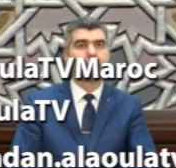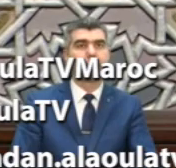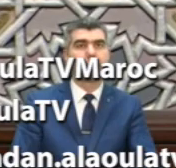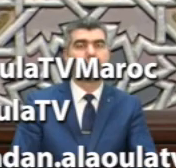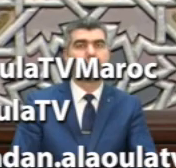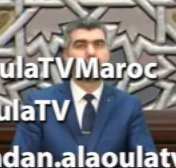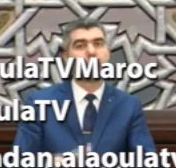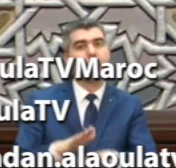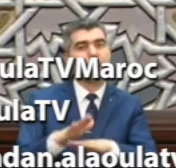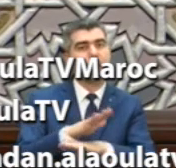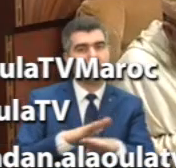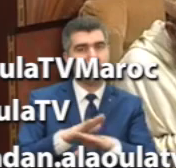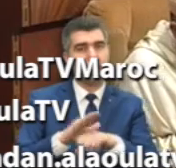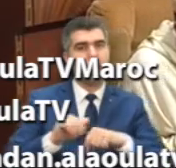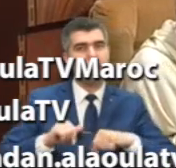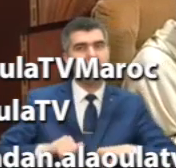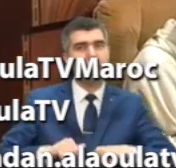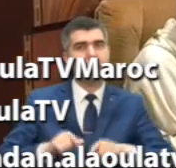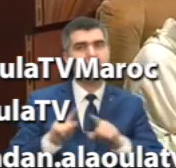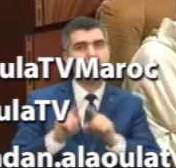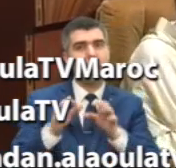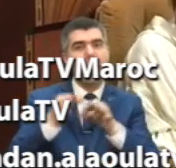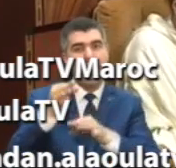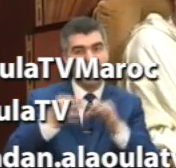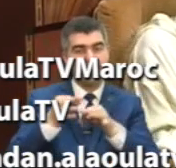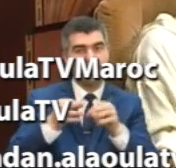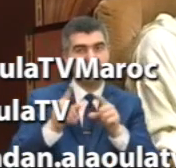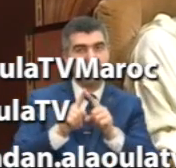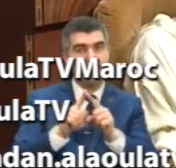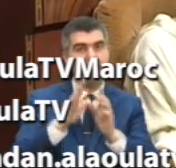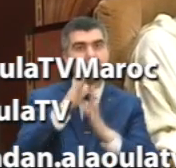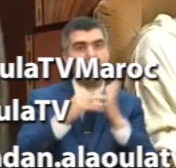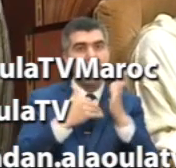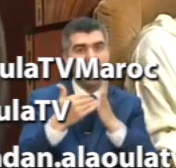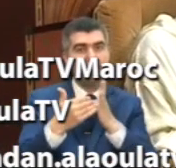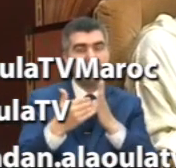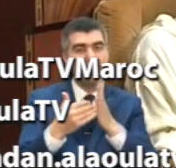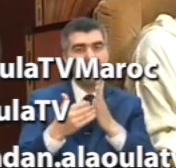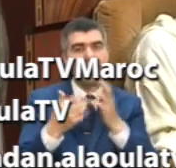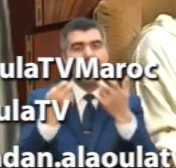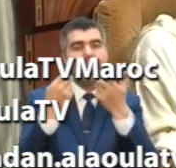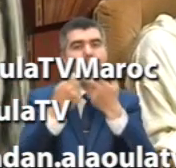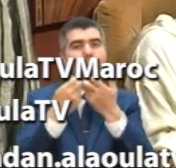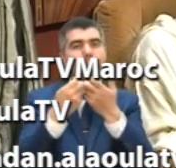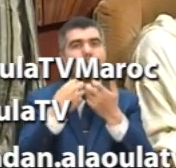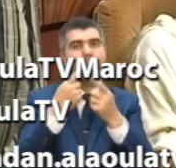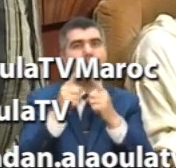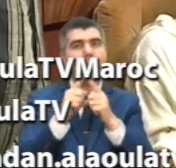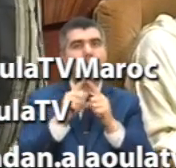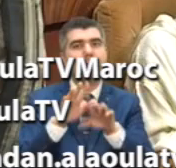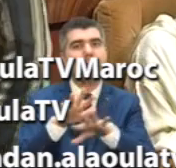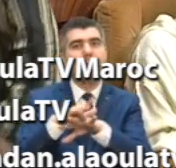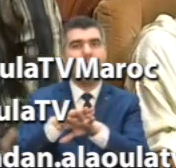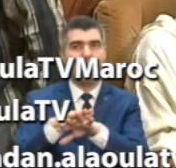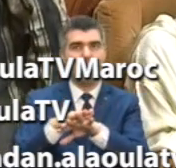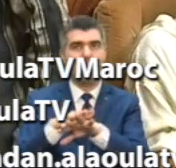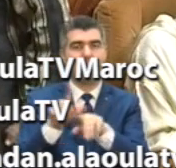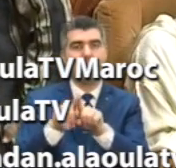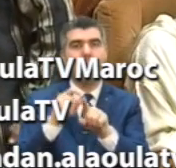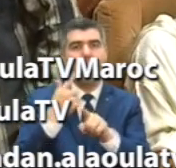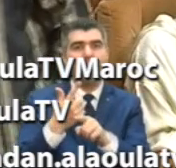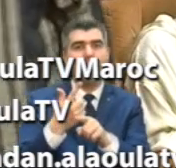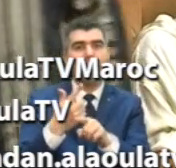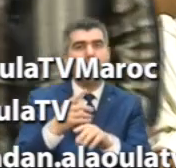اسمح لي السيده الوزيره، ما كاينش عداله في هذا البرنامج. نموذج ديال سلا 0% ديال الانجاز، مازال صاحب القيد هو هو، غسل ما